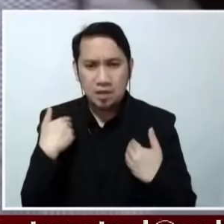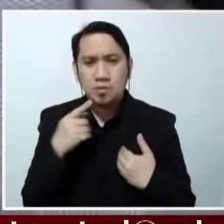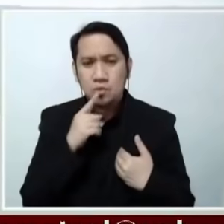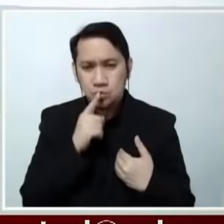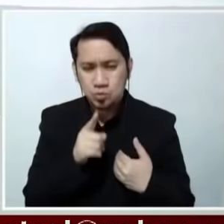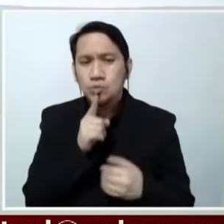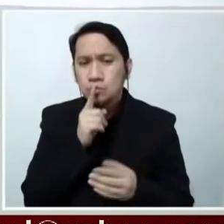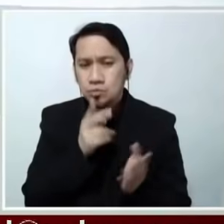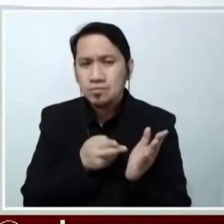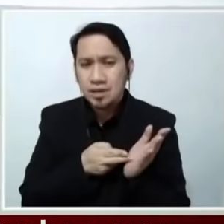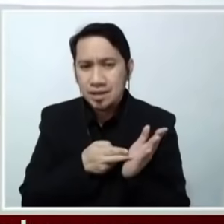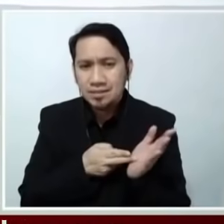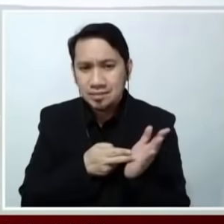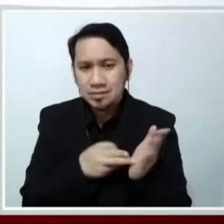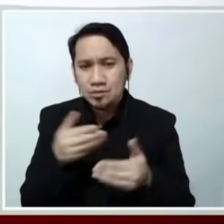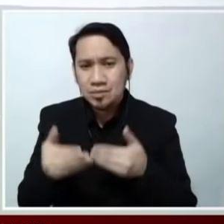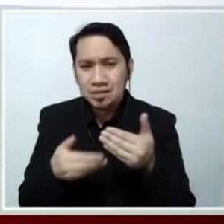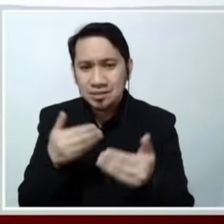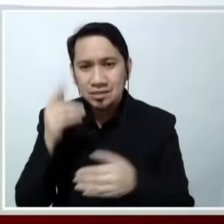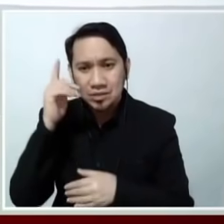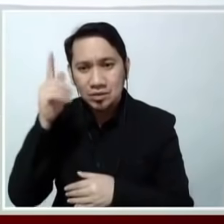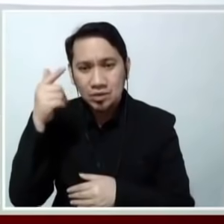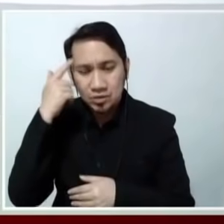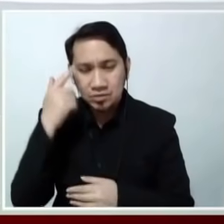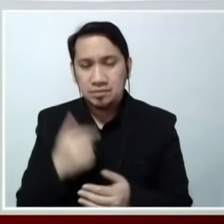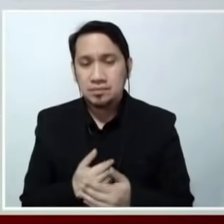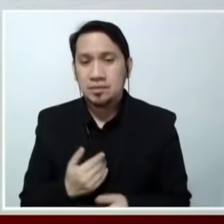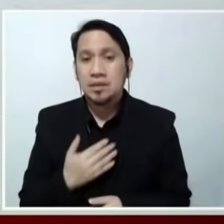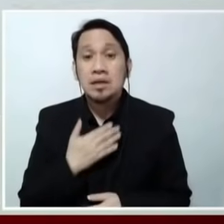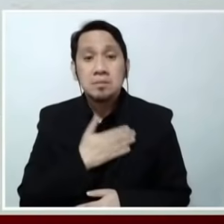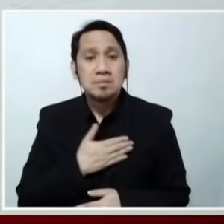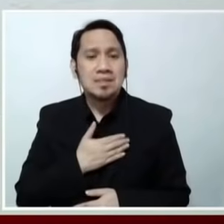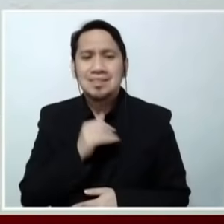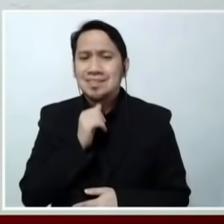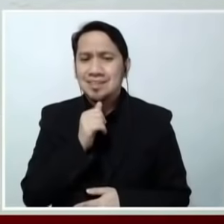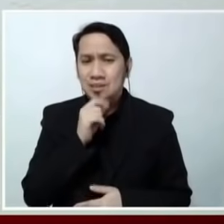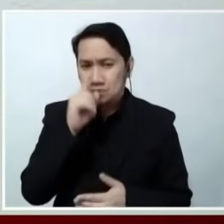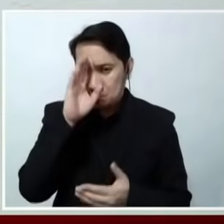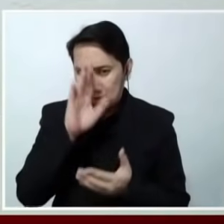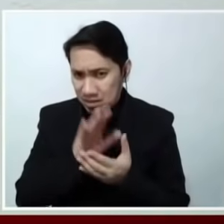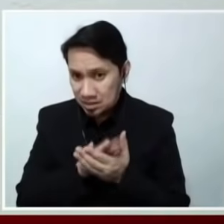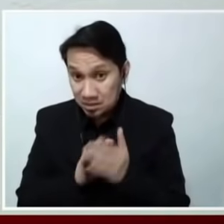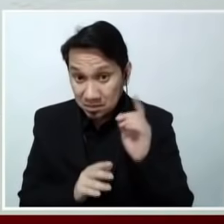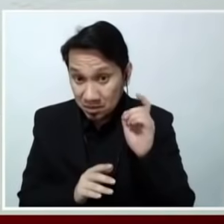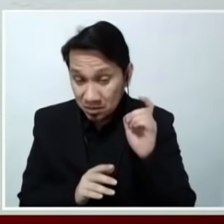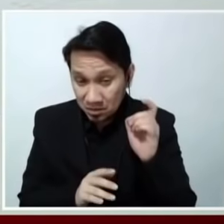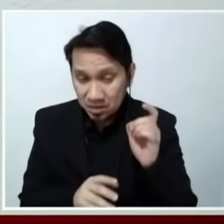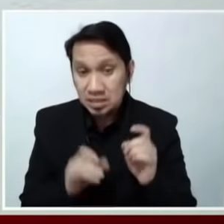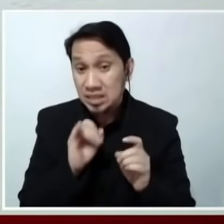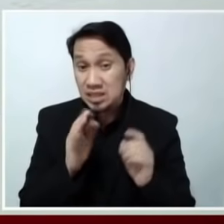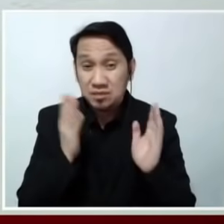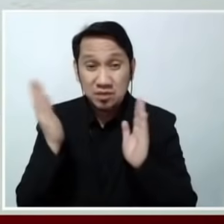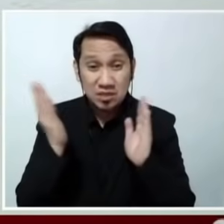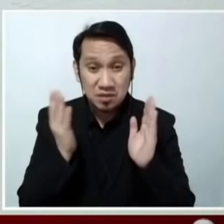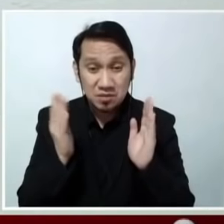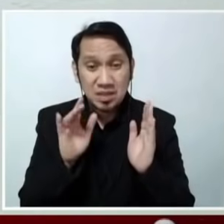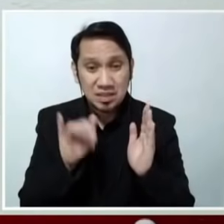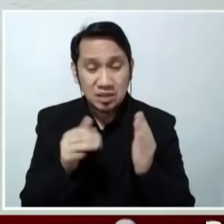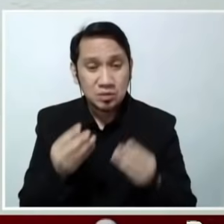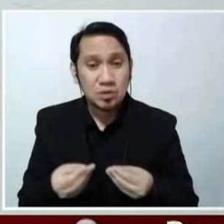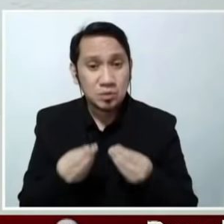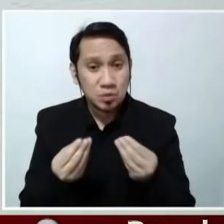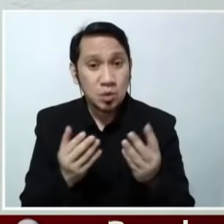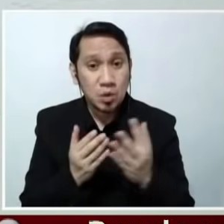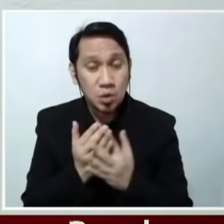gobyerno. Huwag na tayong masyadong maniwala if it will be if those services are being offered through